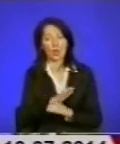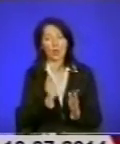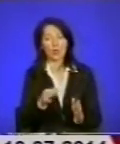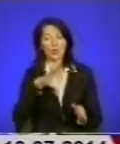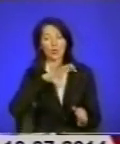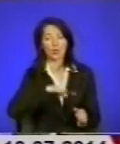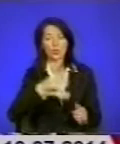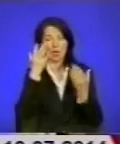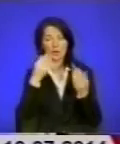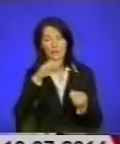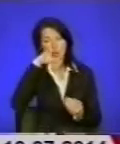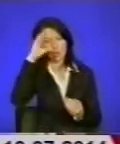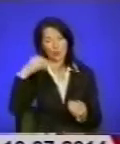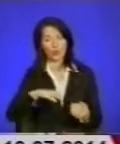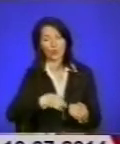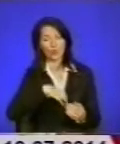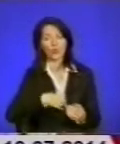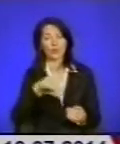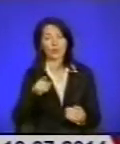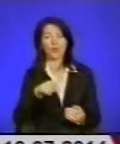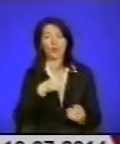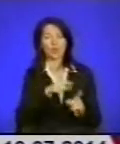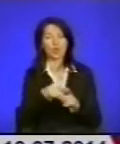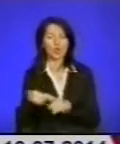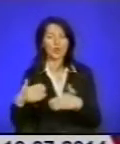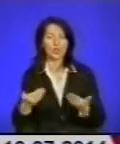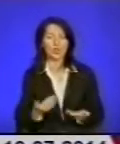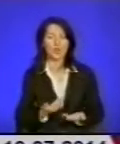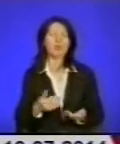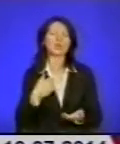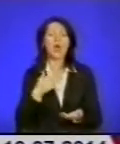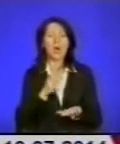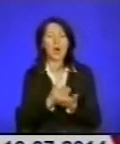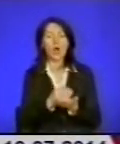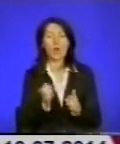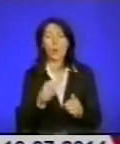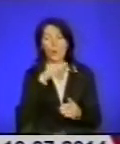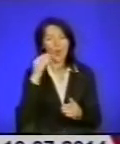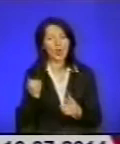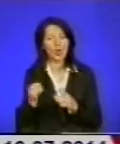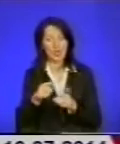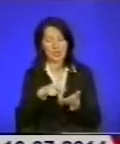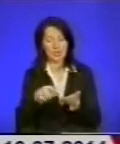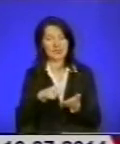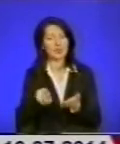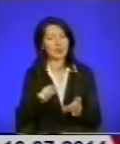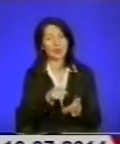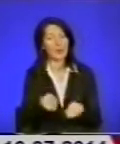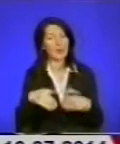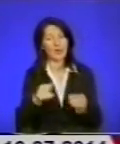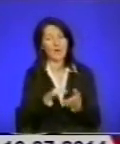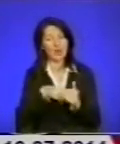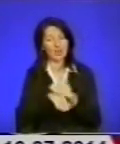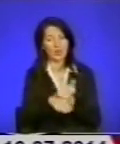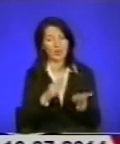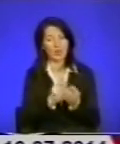нічно тужить, воно в слові живе, мов промінь. Я маю море листів ще його, тих, яких я не передав до архіву. Ви знаєте, є речі